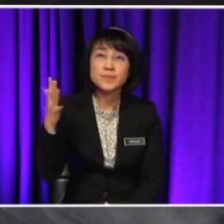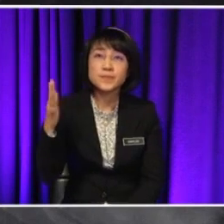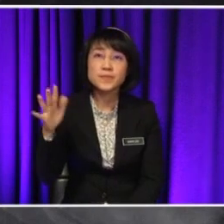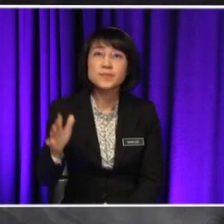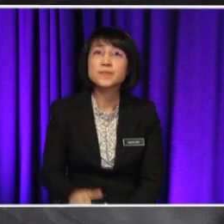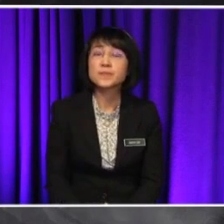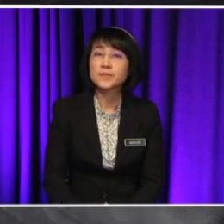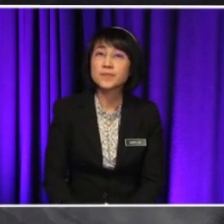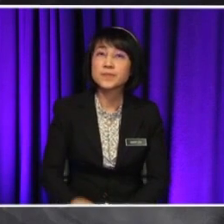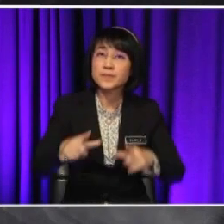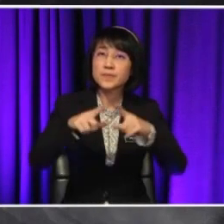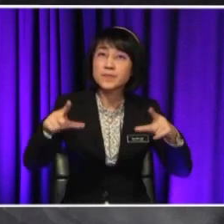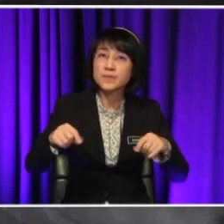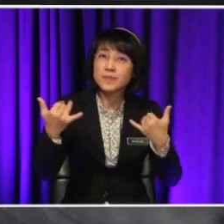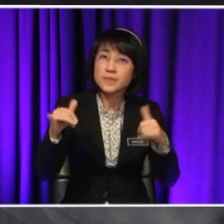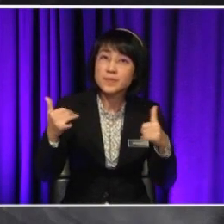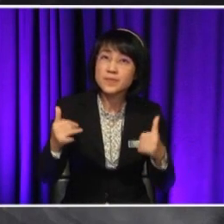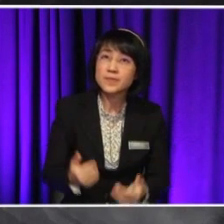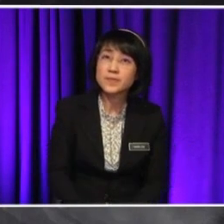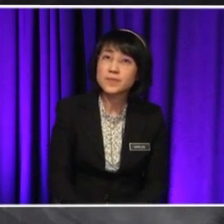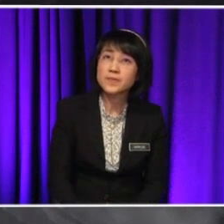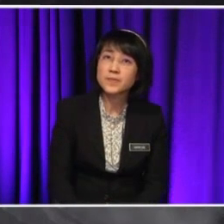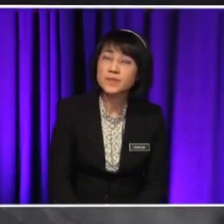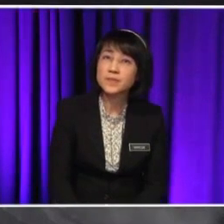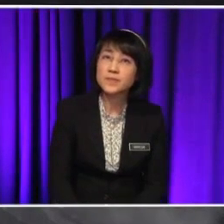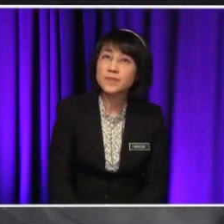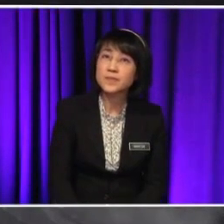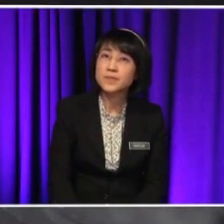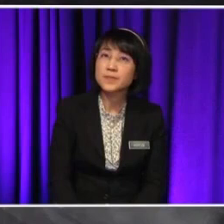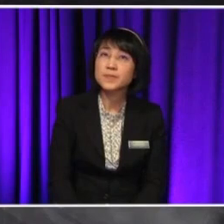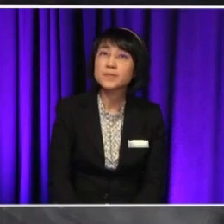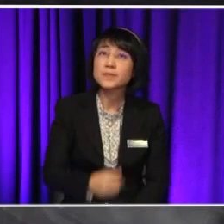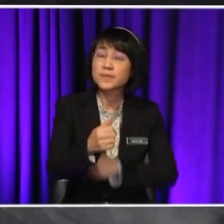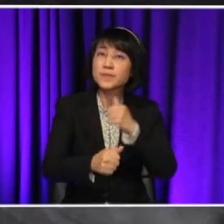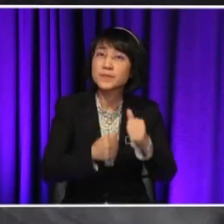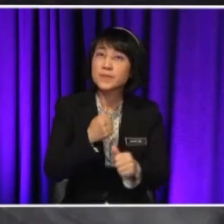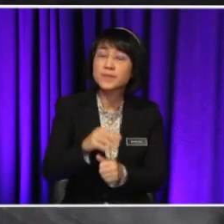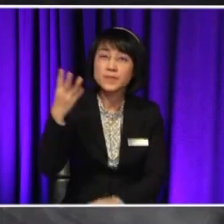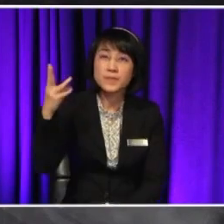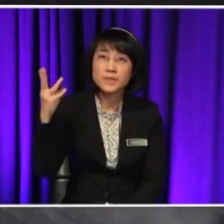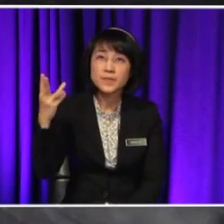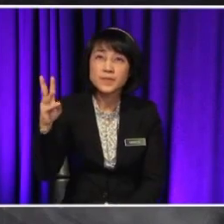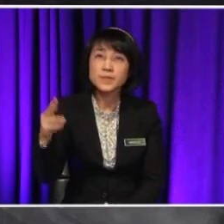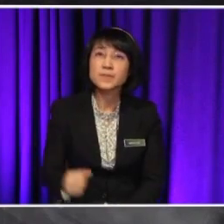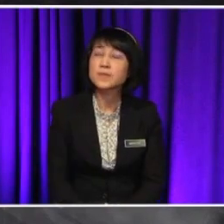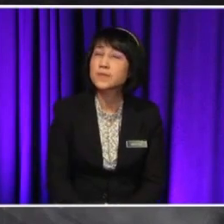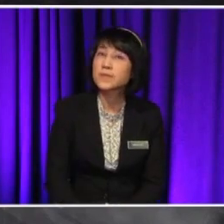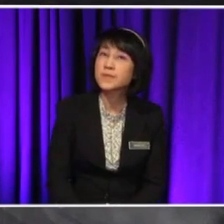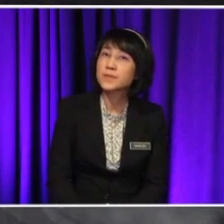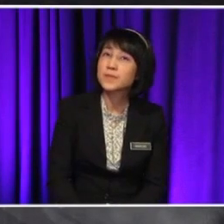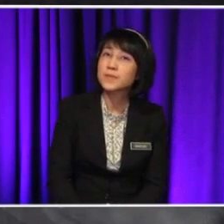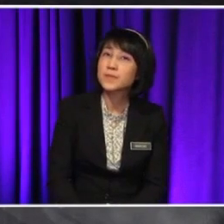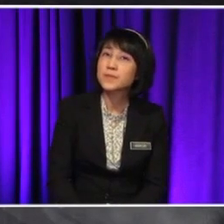permainan. Okey. Kita teruskan lagi kepada abad ke-16. Abad ke-16 dia